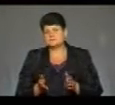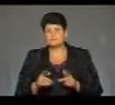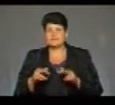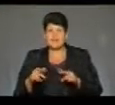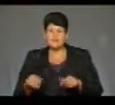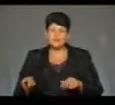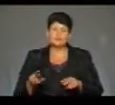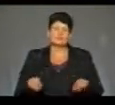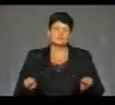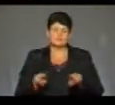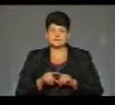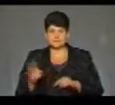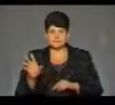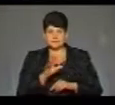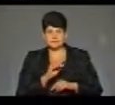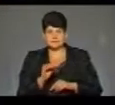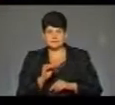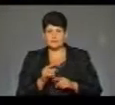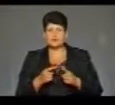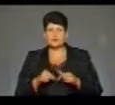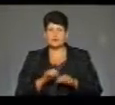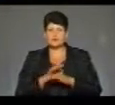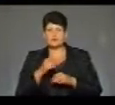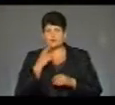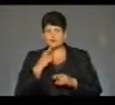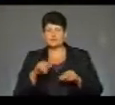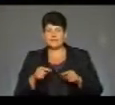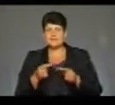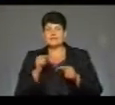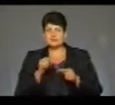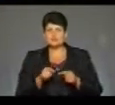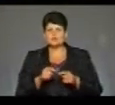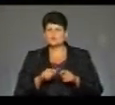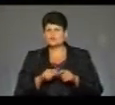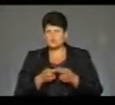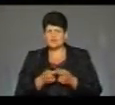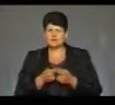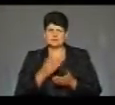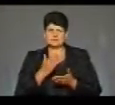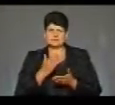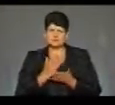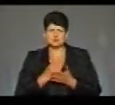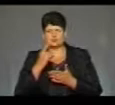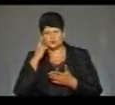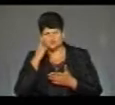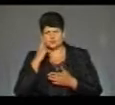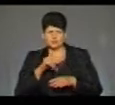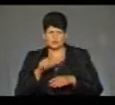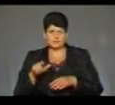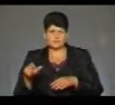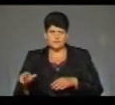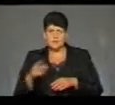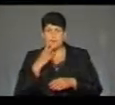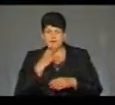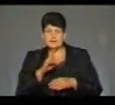Танцюють як усі. Організатори проєкту кажуть, створили його для того, аби зруйнувати вже існуючі стереотипи в суспільстві. Показати,